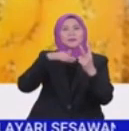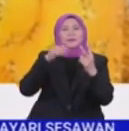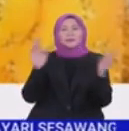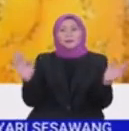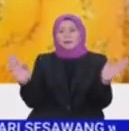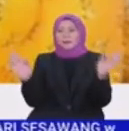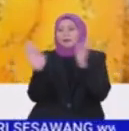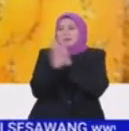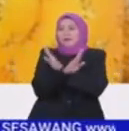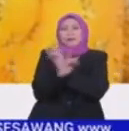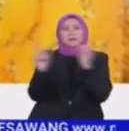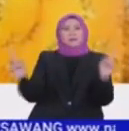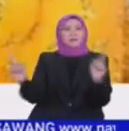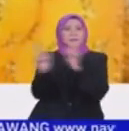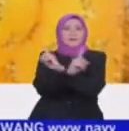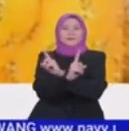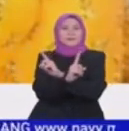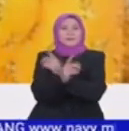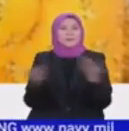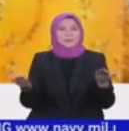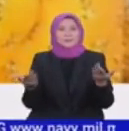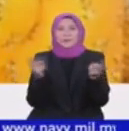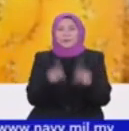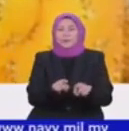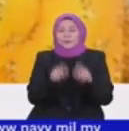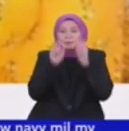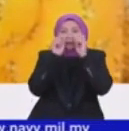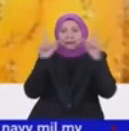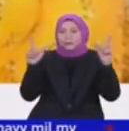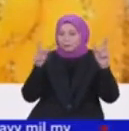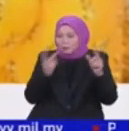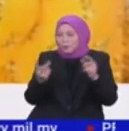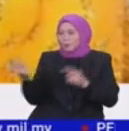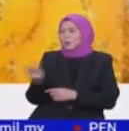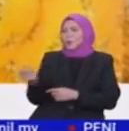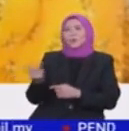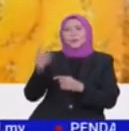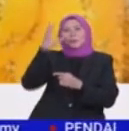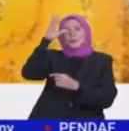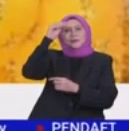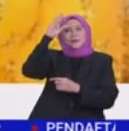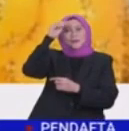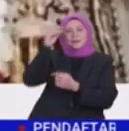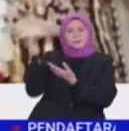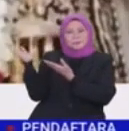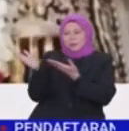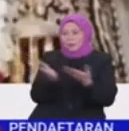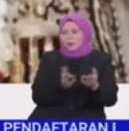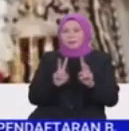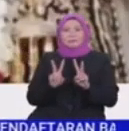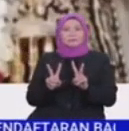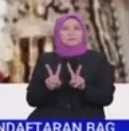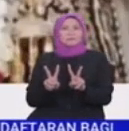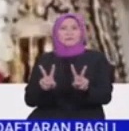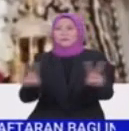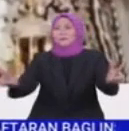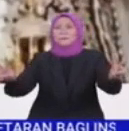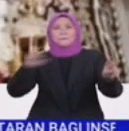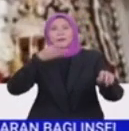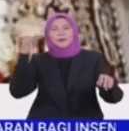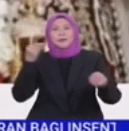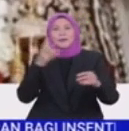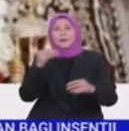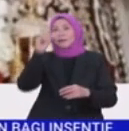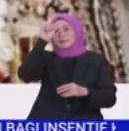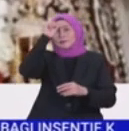tertukar pasangan secara tidak sengaja. Kejadian hanya disedari selepas kedua-dua pengantin lelaki membawa pasangan masing-masing pulang. Sami